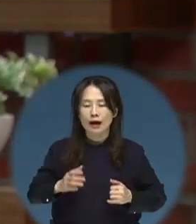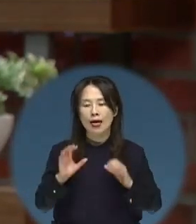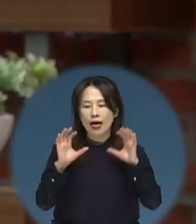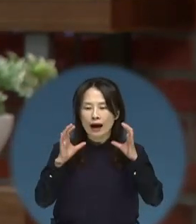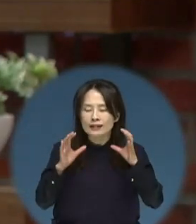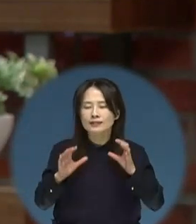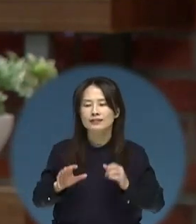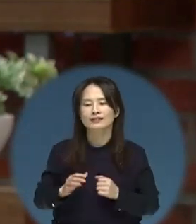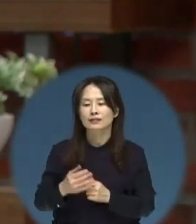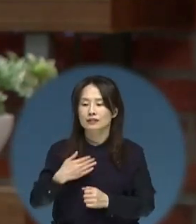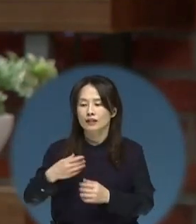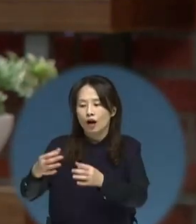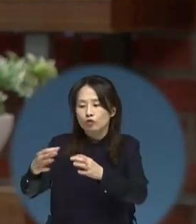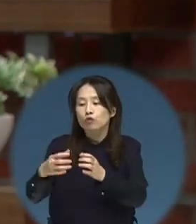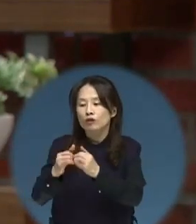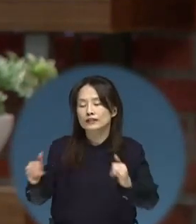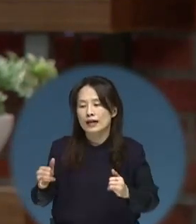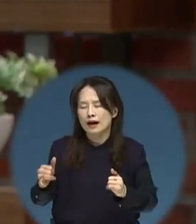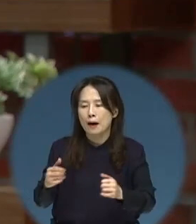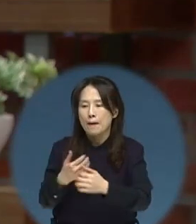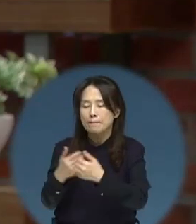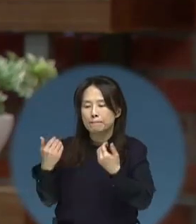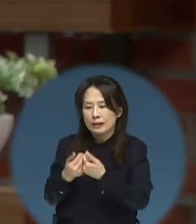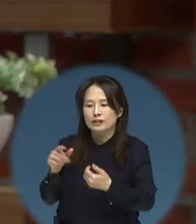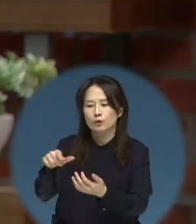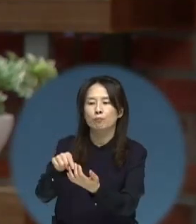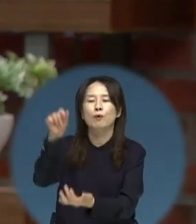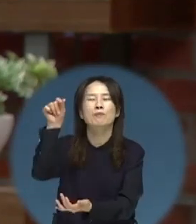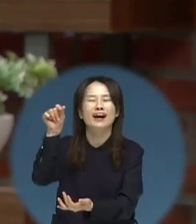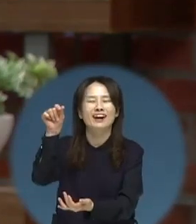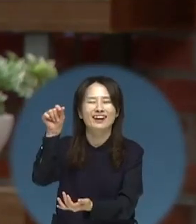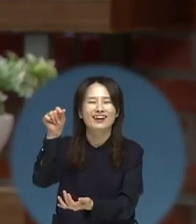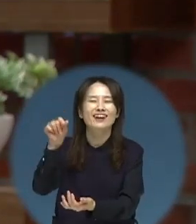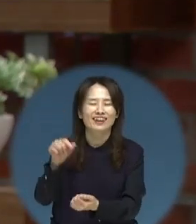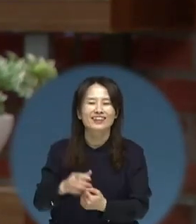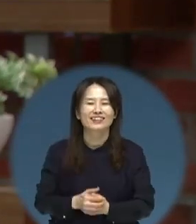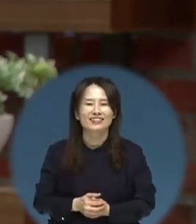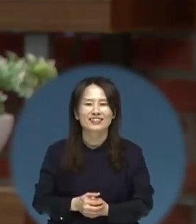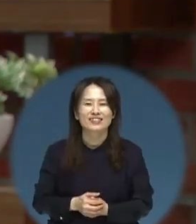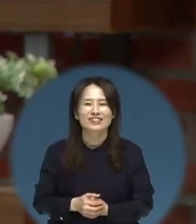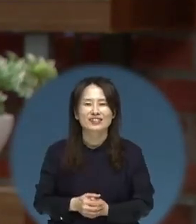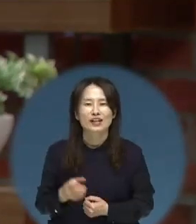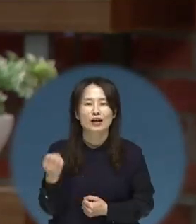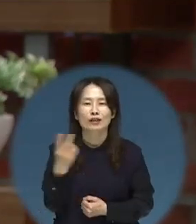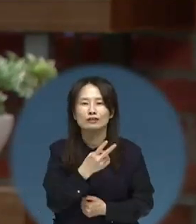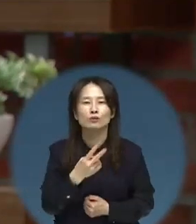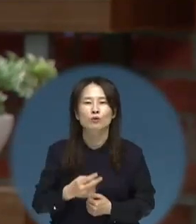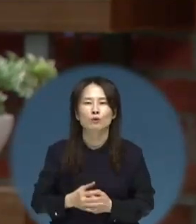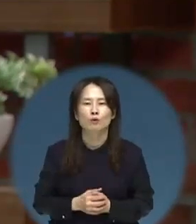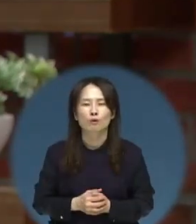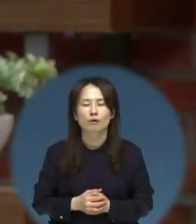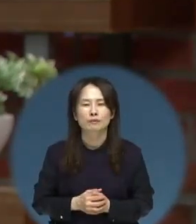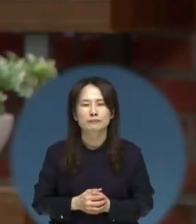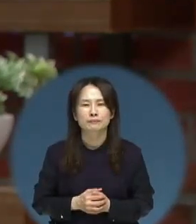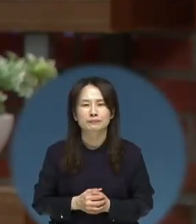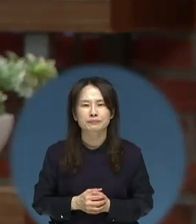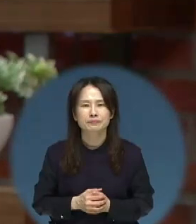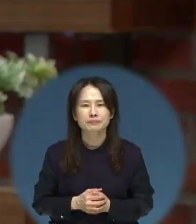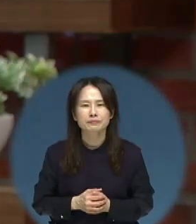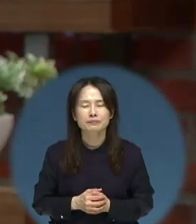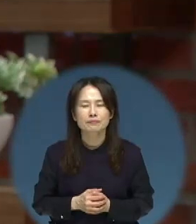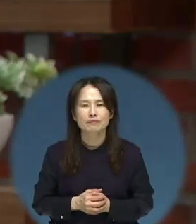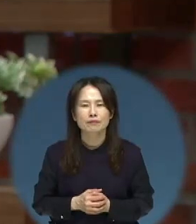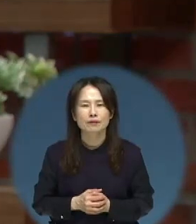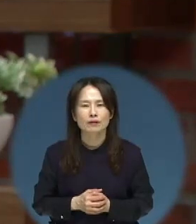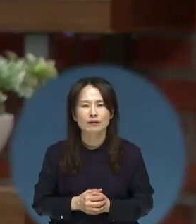않을까? 라는 생각을. 반대로? 네. 이제 그렇게 되고. 그리고 너무 불필요한 프로세스들이